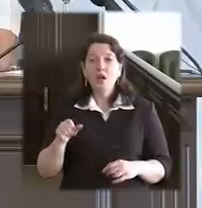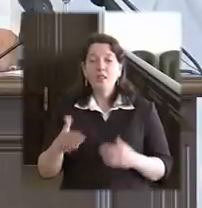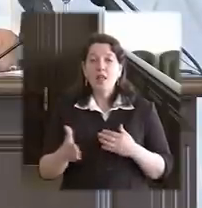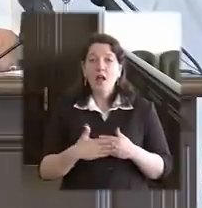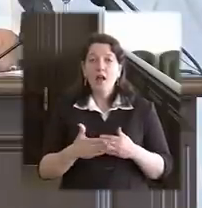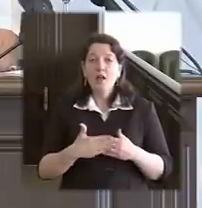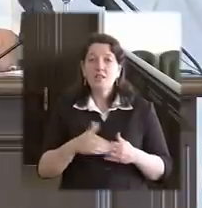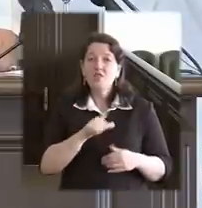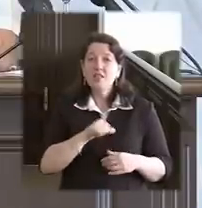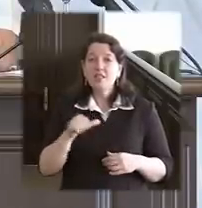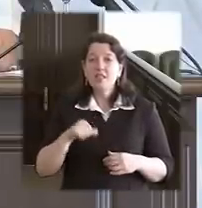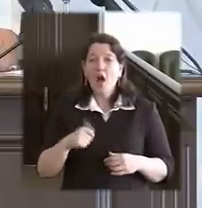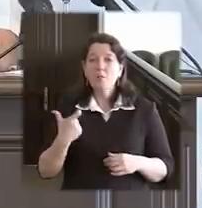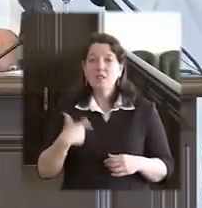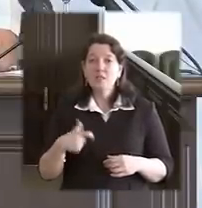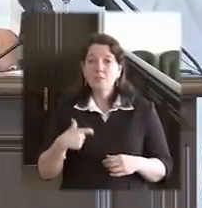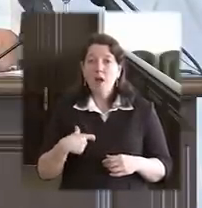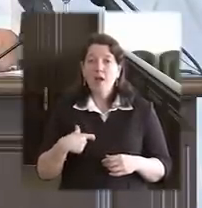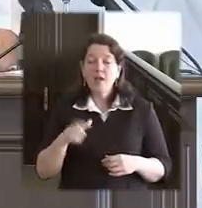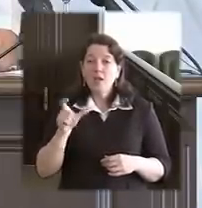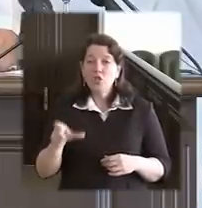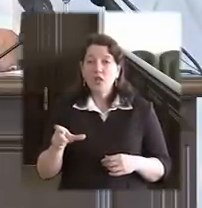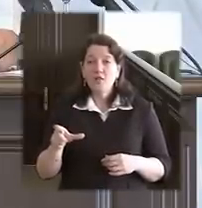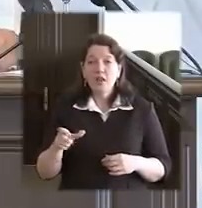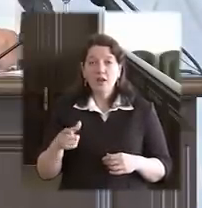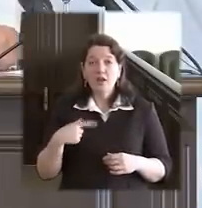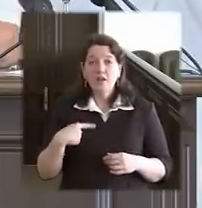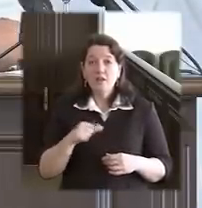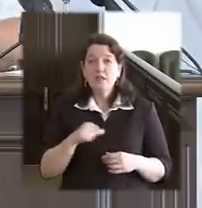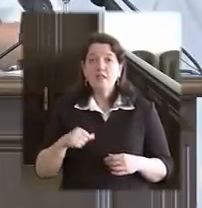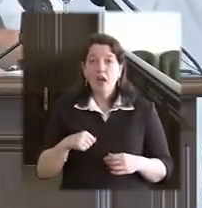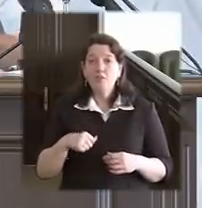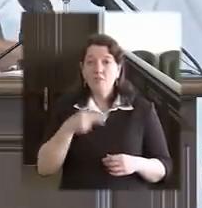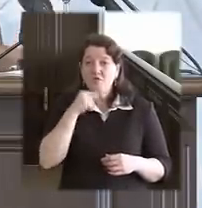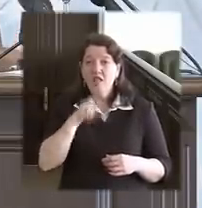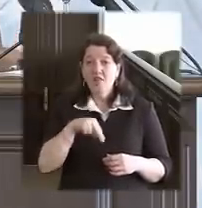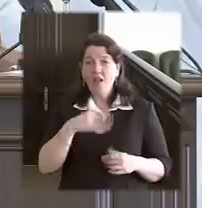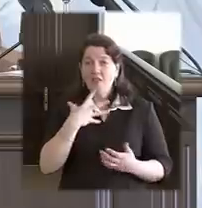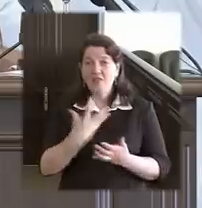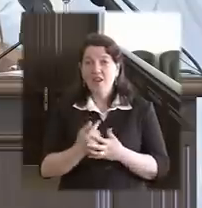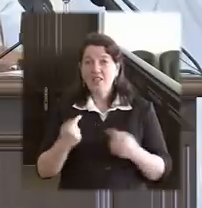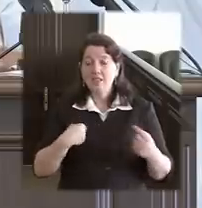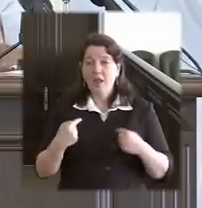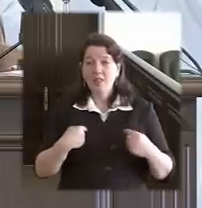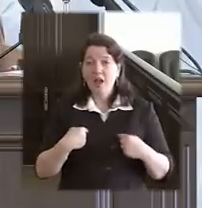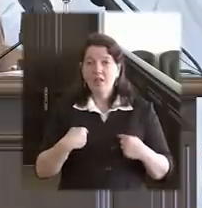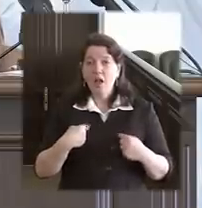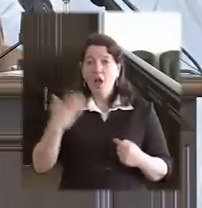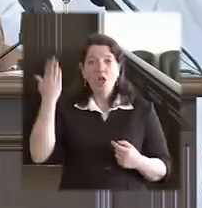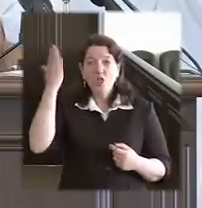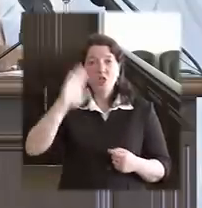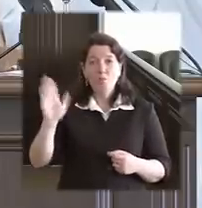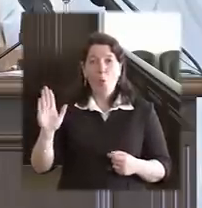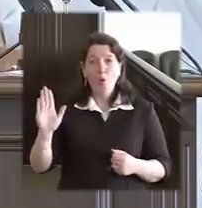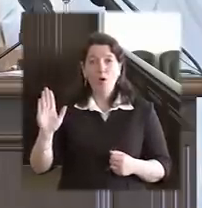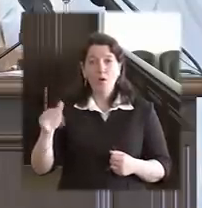Человек наказывает себя. Не Бог наказывает меня, когда я завидую. Не Бог,